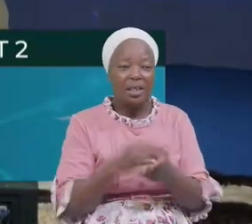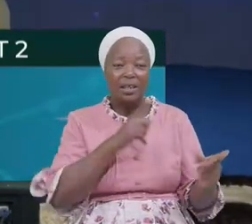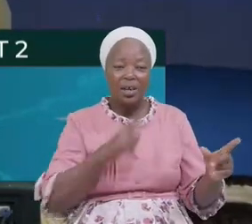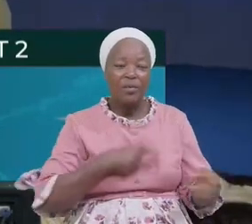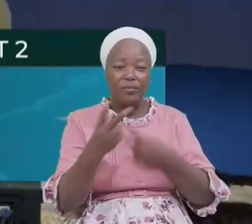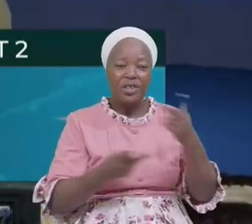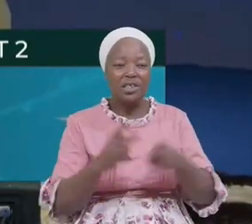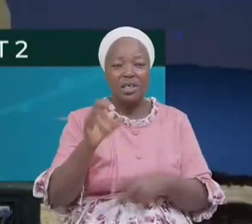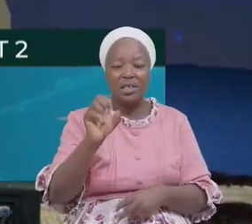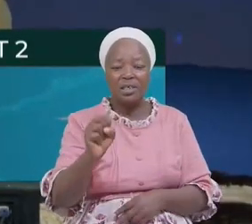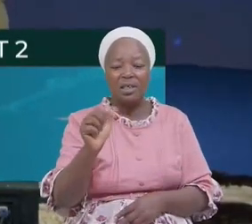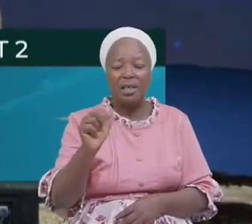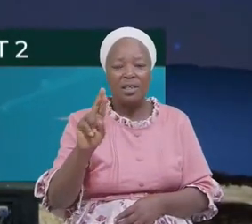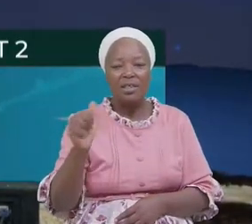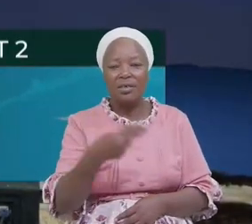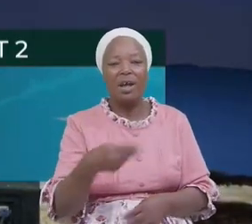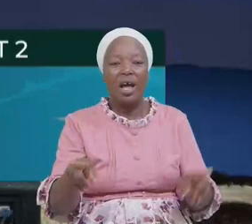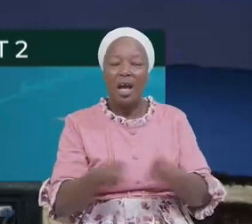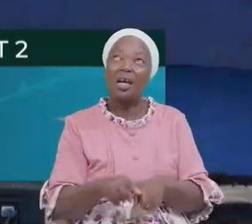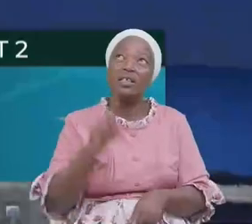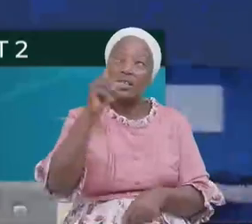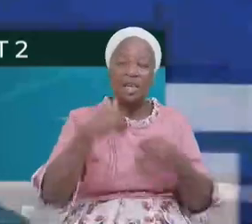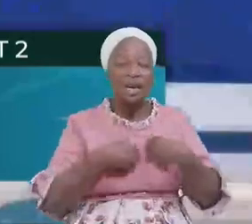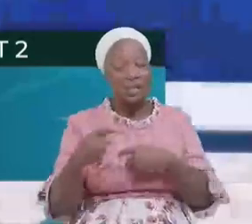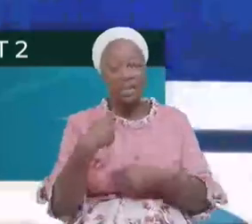L'Éternel se souvint de ce qu'il avait dit à Sarah.